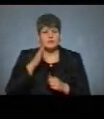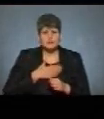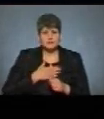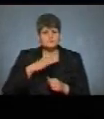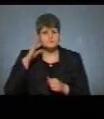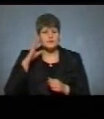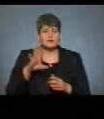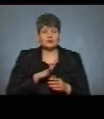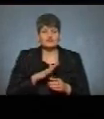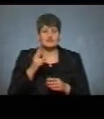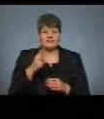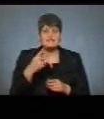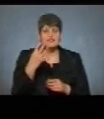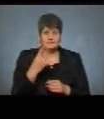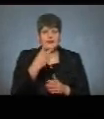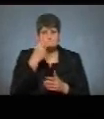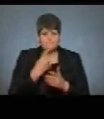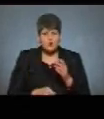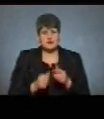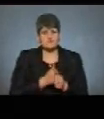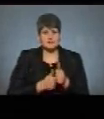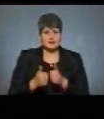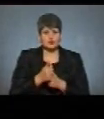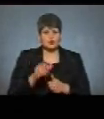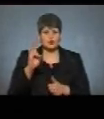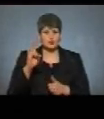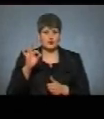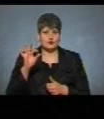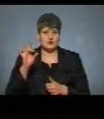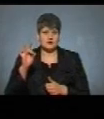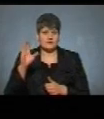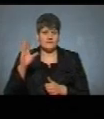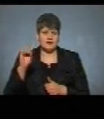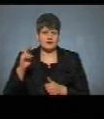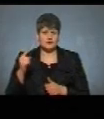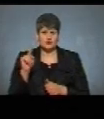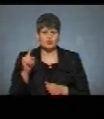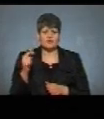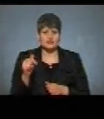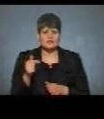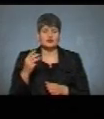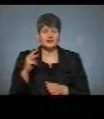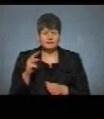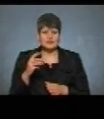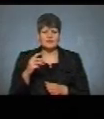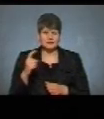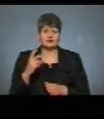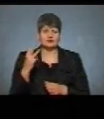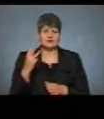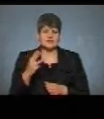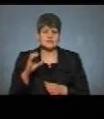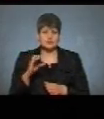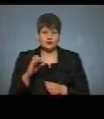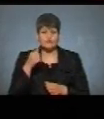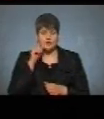фінішував 24-м, програвши лідеру гонки, норвежцю Йоханнесу Тінгнесу Бьо, у 1 хвилину і 3 секунди. Також вчора відбулась